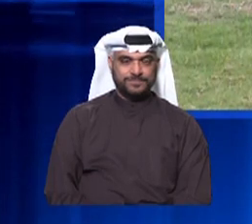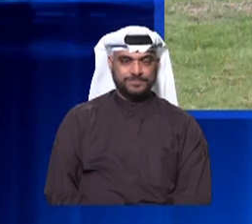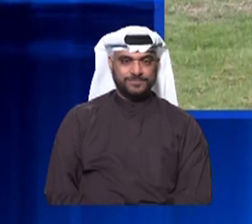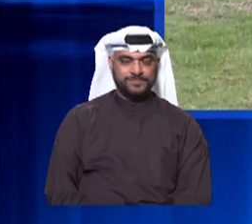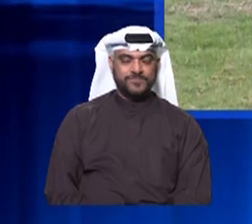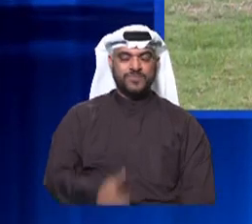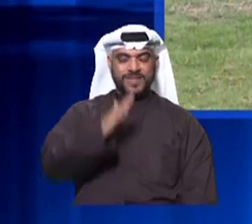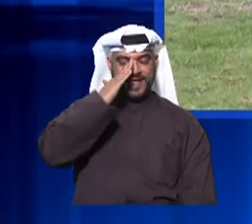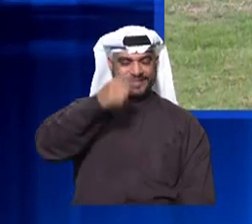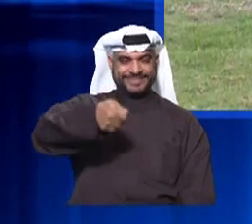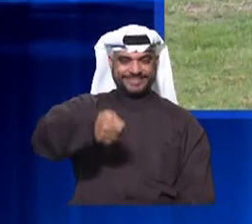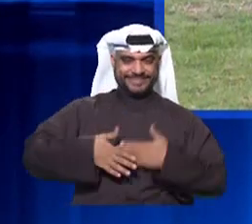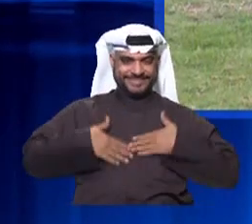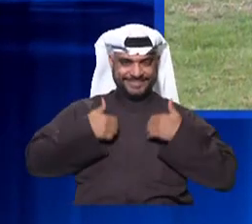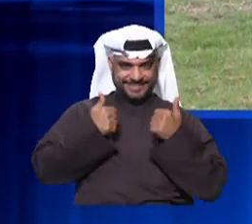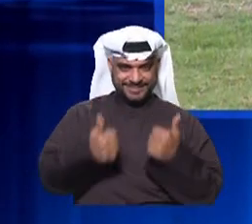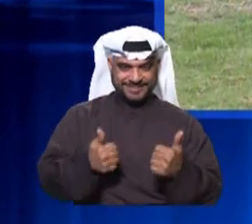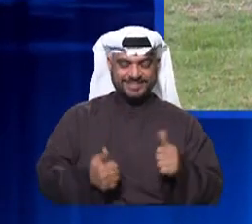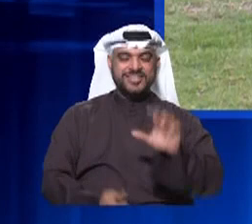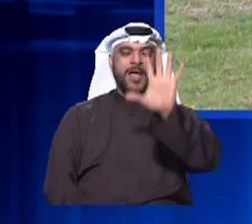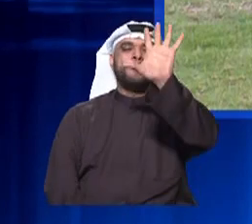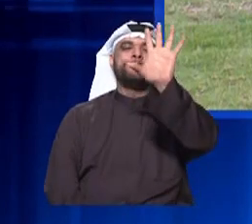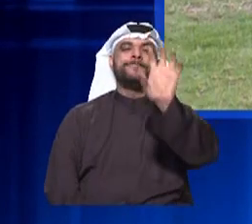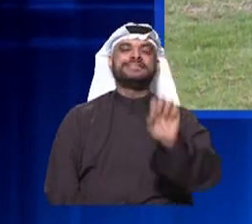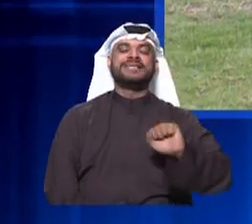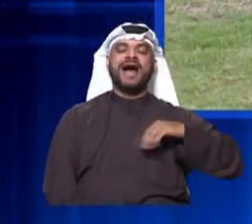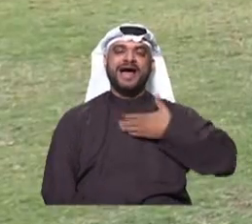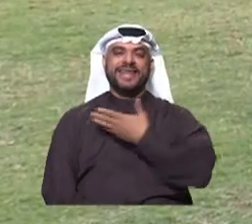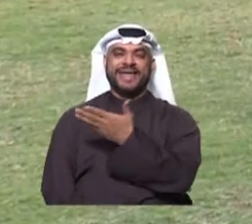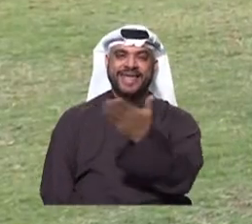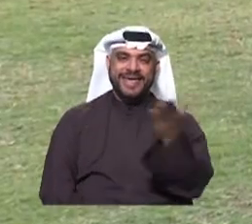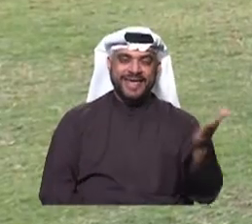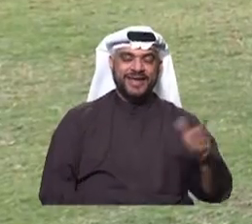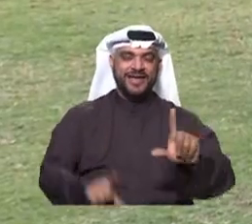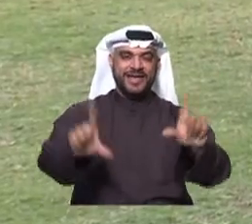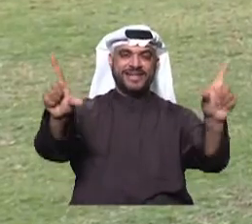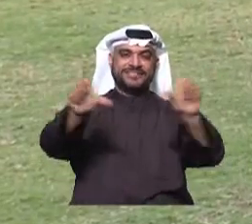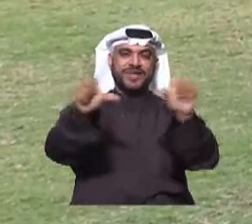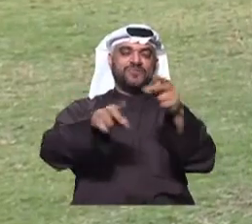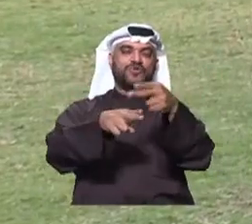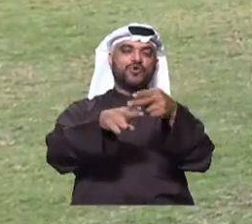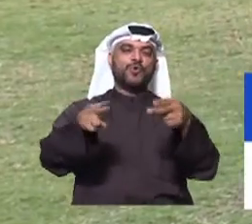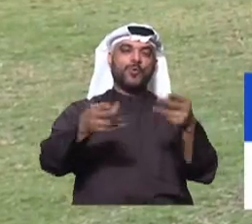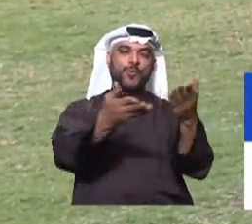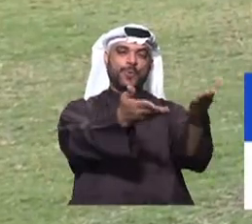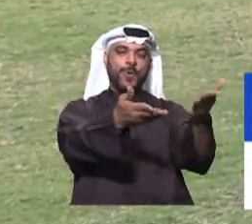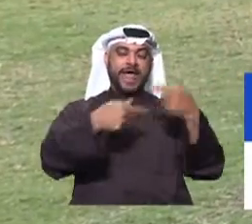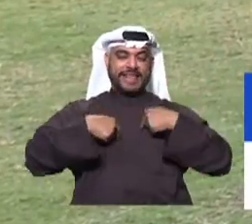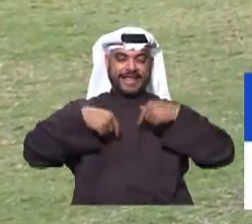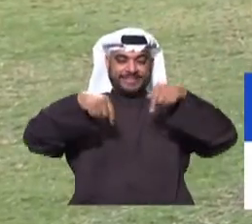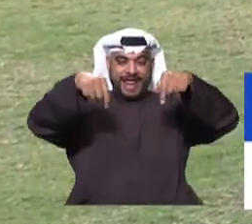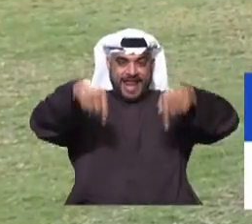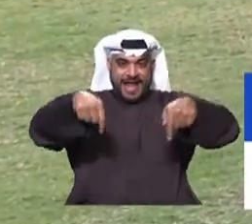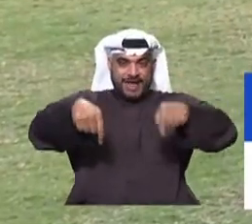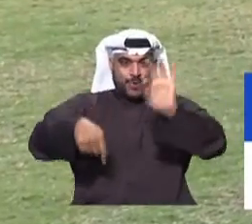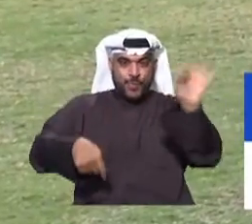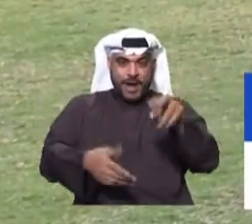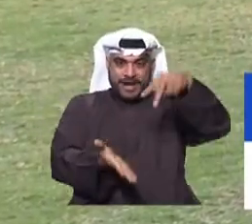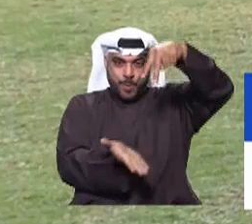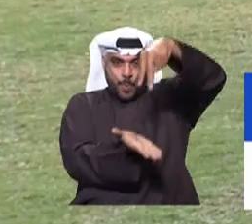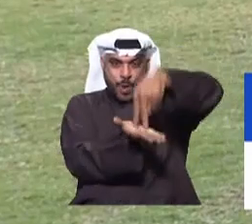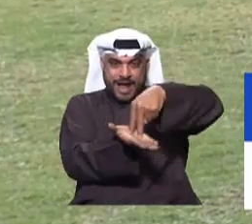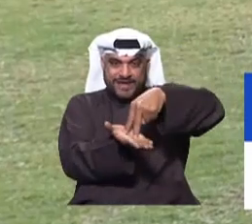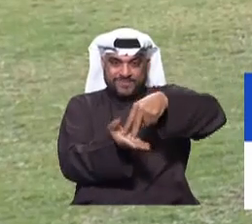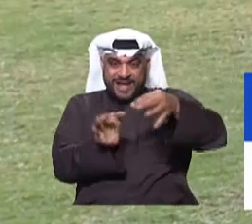مساء الخير زميلي عبد العزيز، تحية لكم ولمشاهدي تلفزيون دولة الكويت. تزامنا